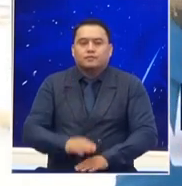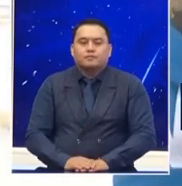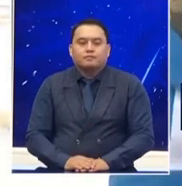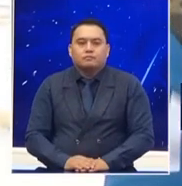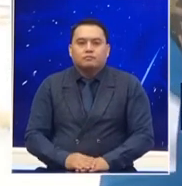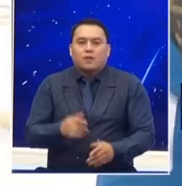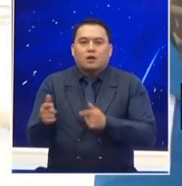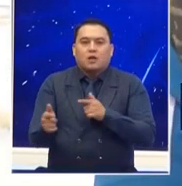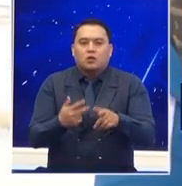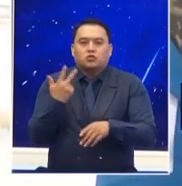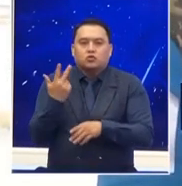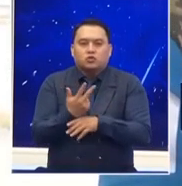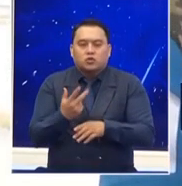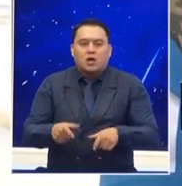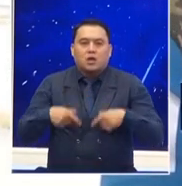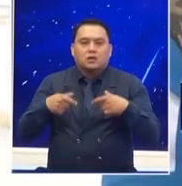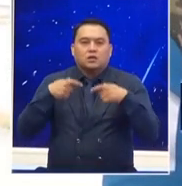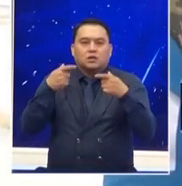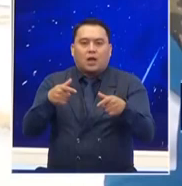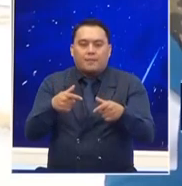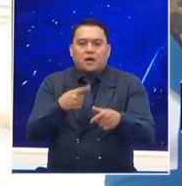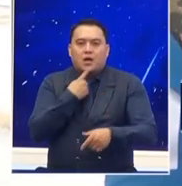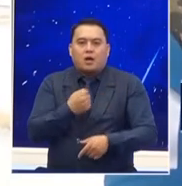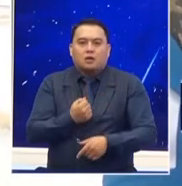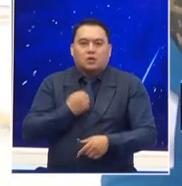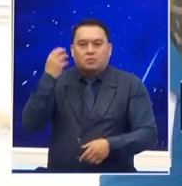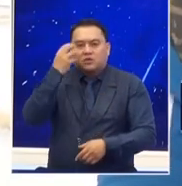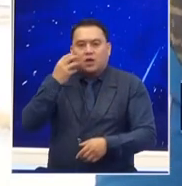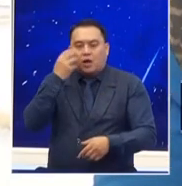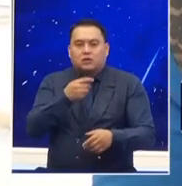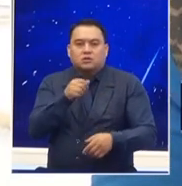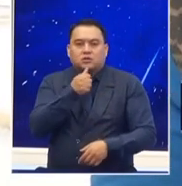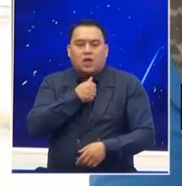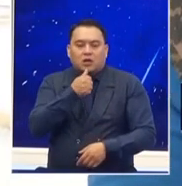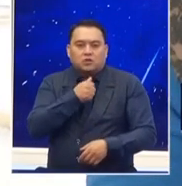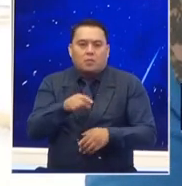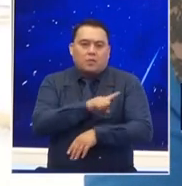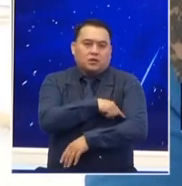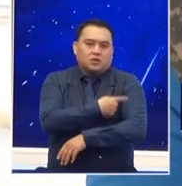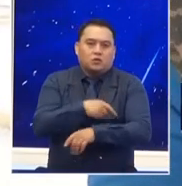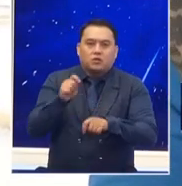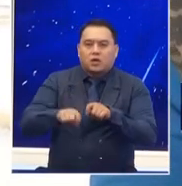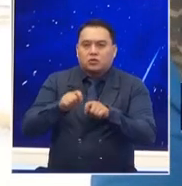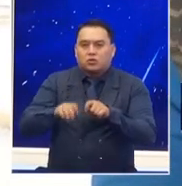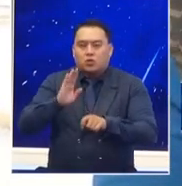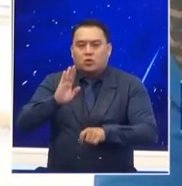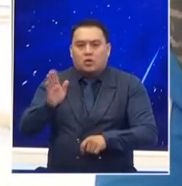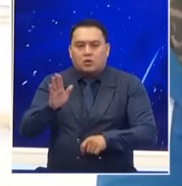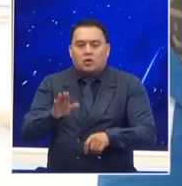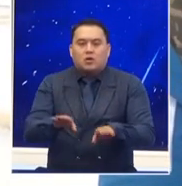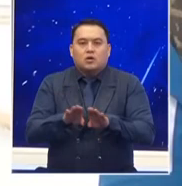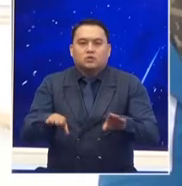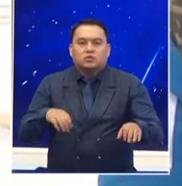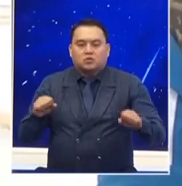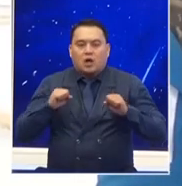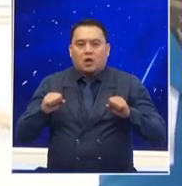үш кезеңнен тұрады. Оқудың бірнеше кезеңінде әскери қызметшілер психологиялық тестілеуден, медициналық тексеруден өтеді. Сонымен қатар дене